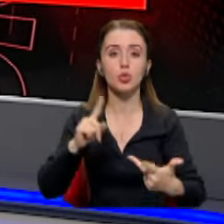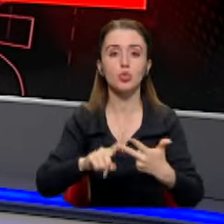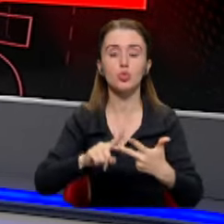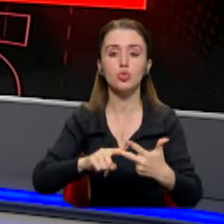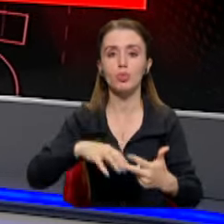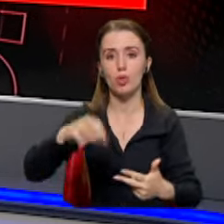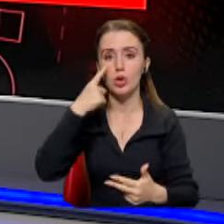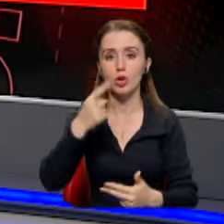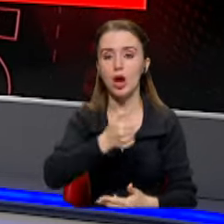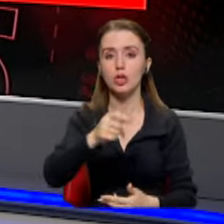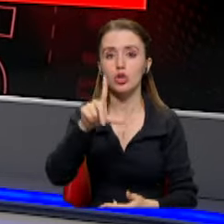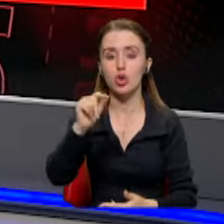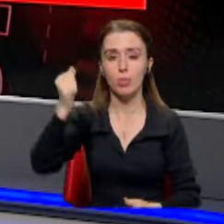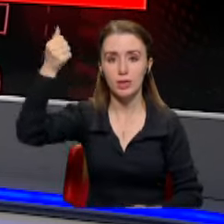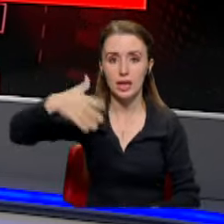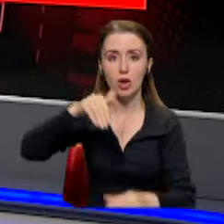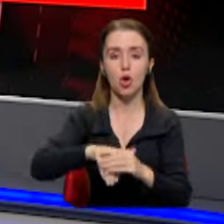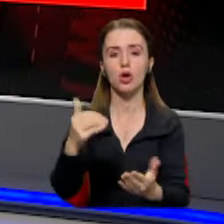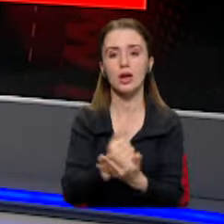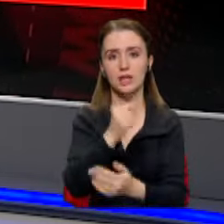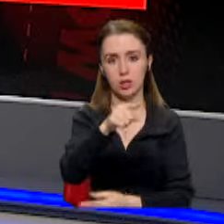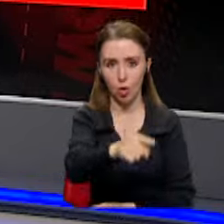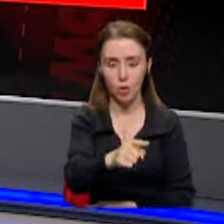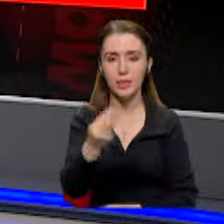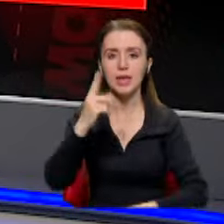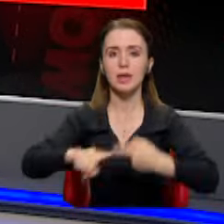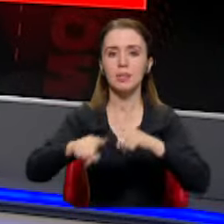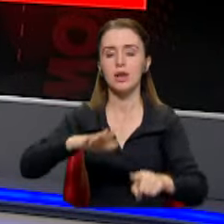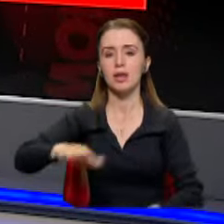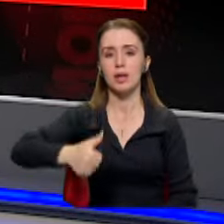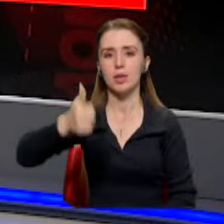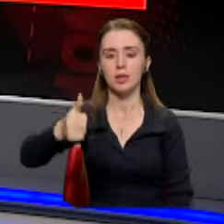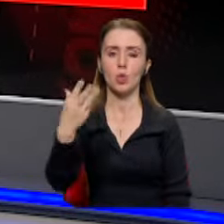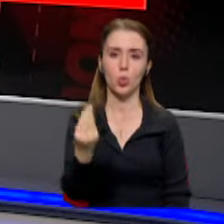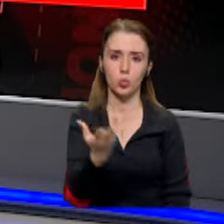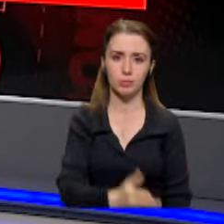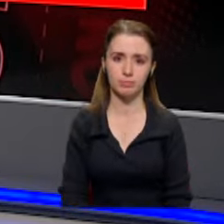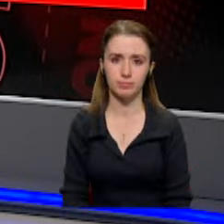turda 611 delegenin oyunu alan Dervişoğlu İYİ Parti Genel Başkanı oldu.